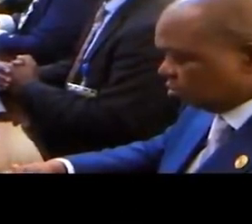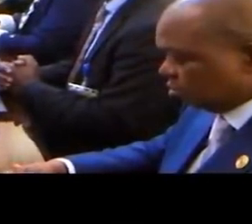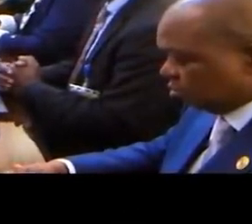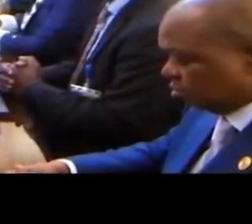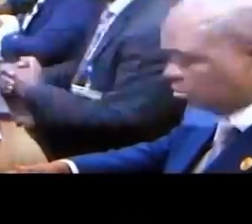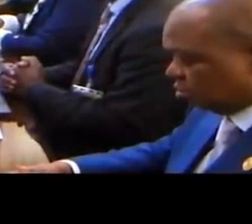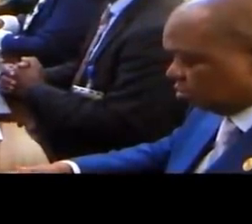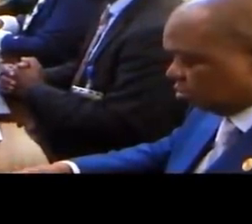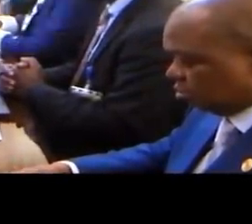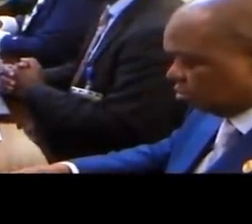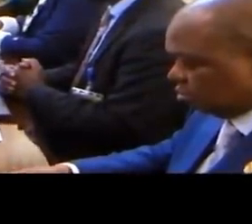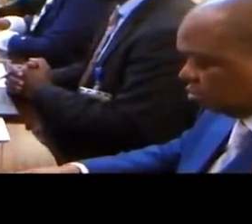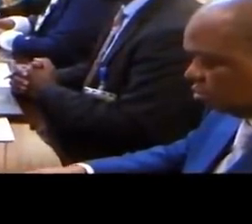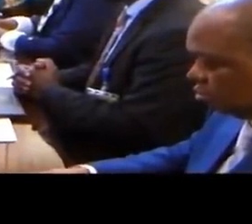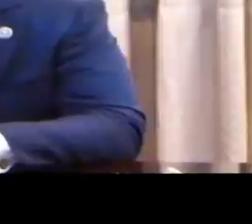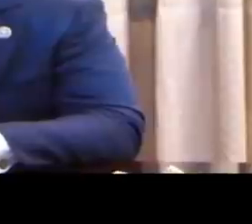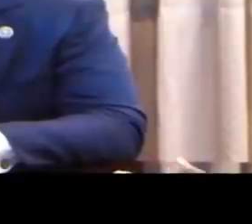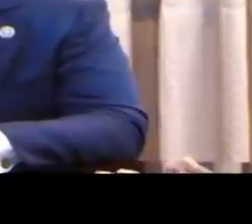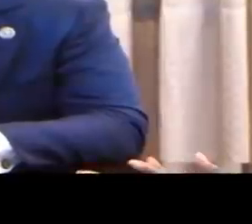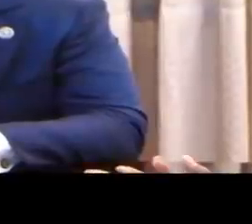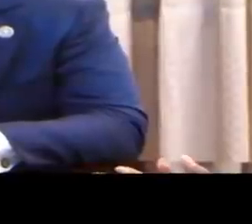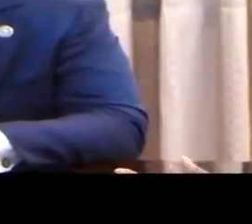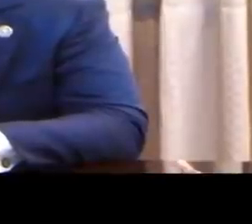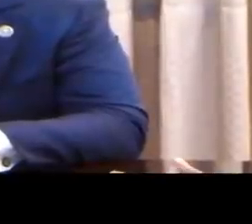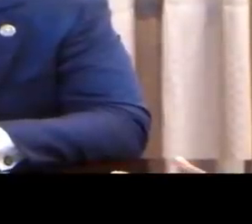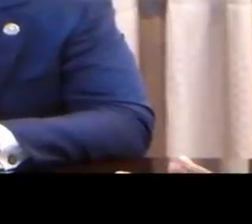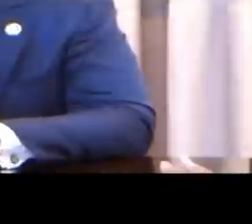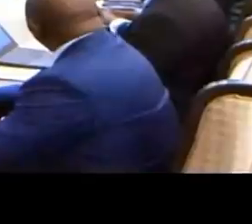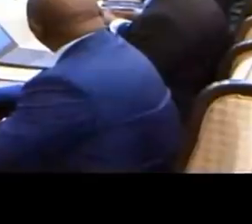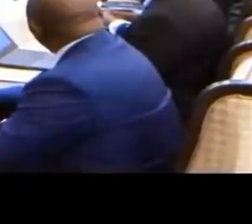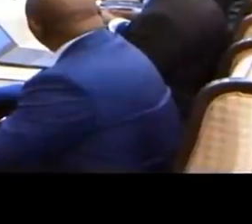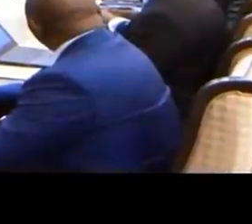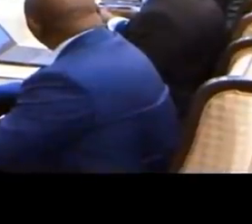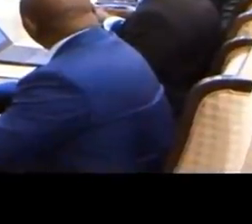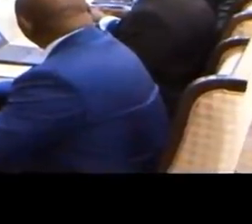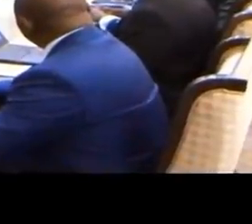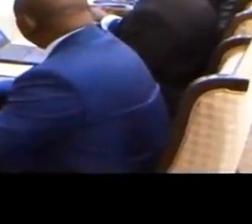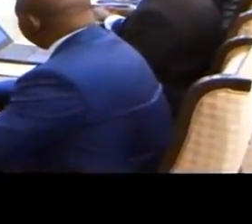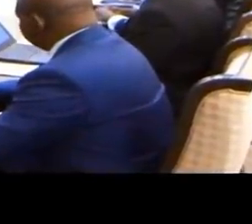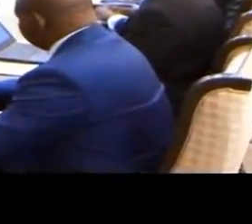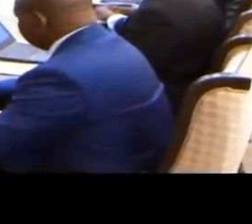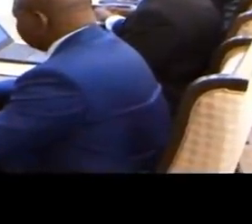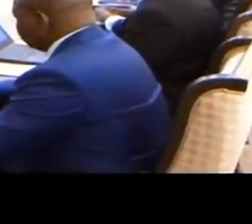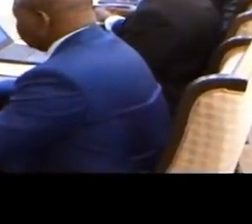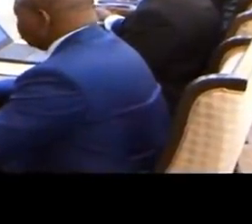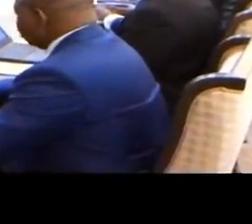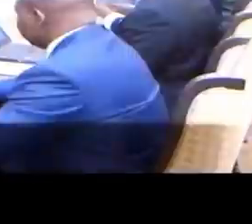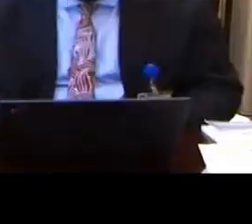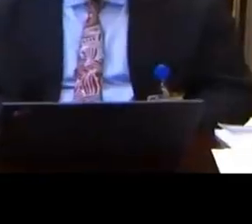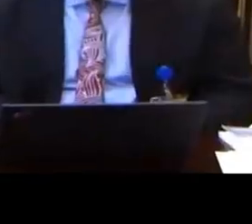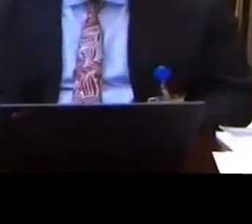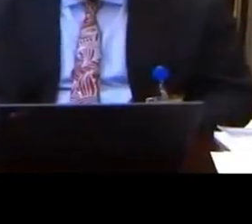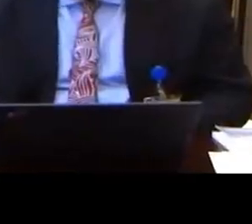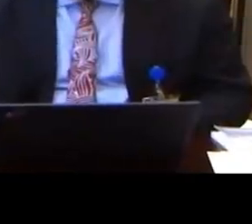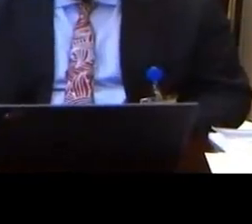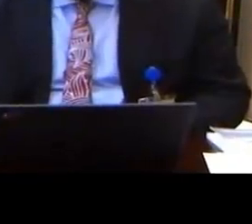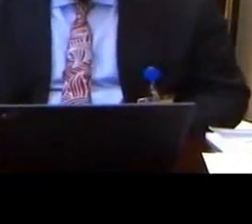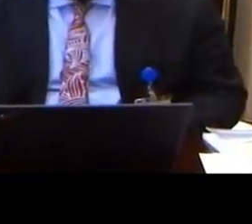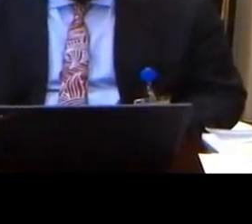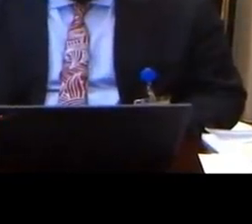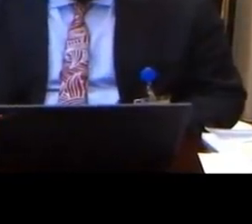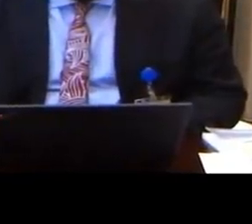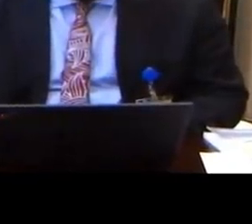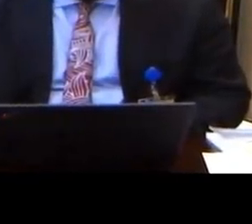climatique, mais qui souffre d'une situation causée par une autre partie de la planète. Pour la République démocratique du